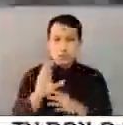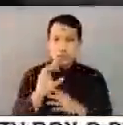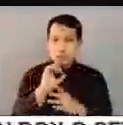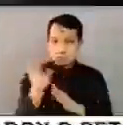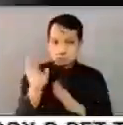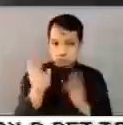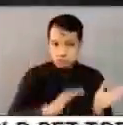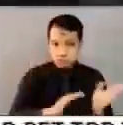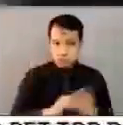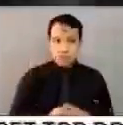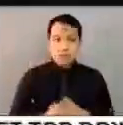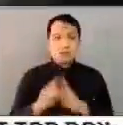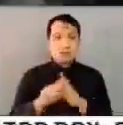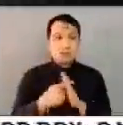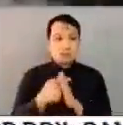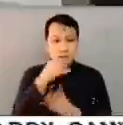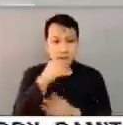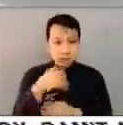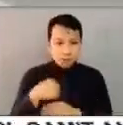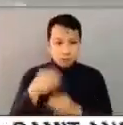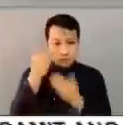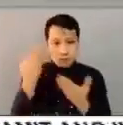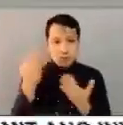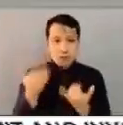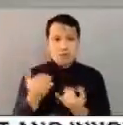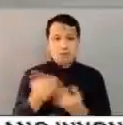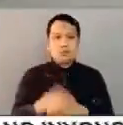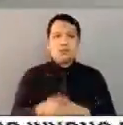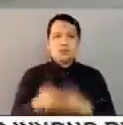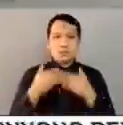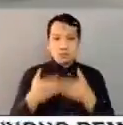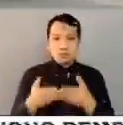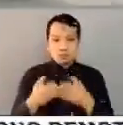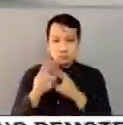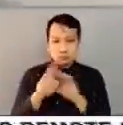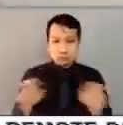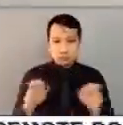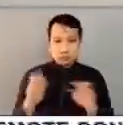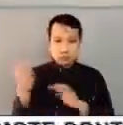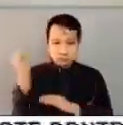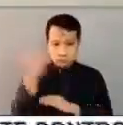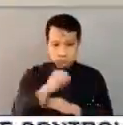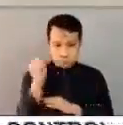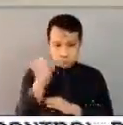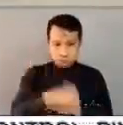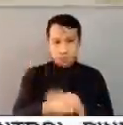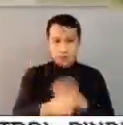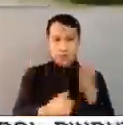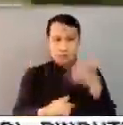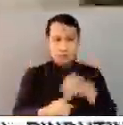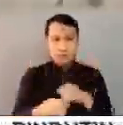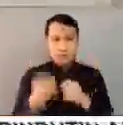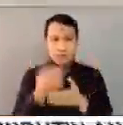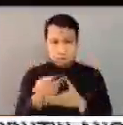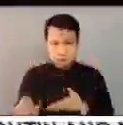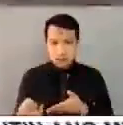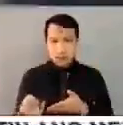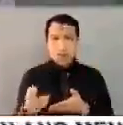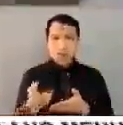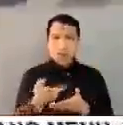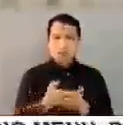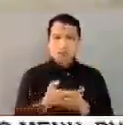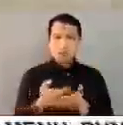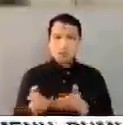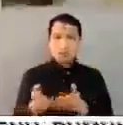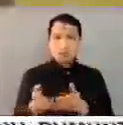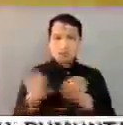ang halos makakatawid sa mga highway dahil sa tubig baha. Pero ayon sa ilang residente, may mga ilan ding matitigas ang